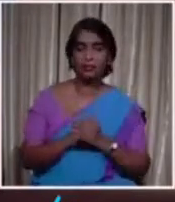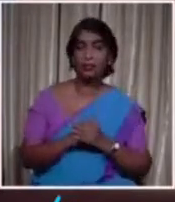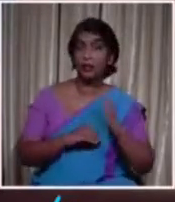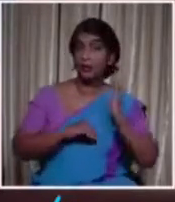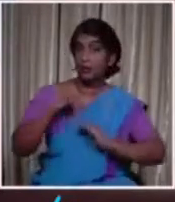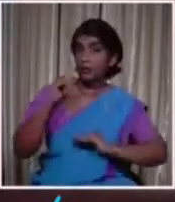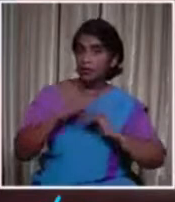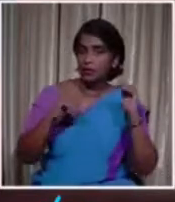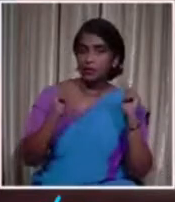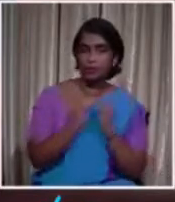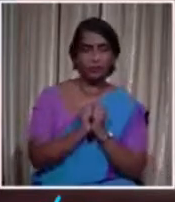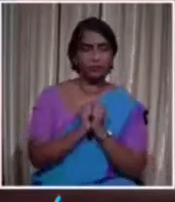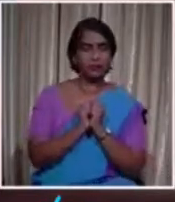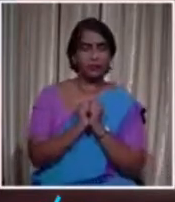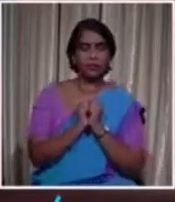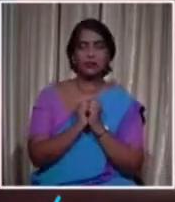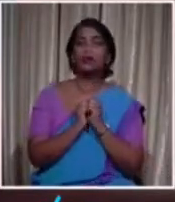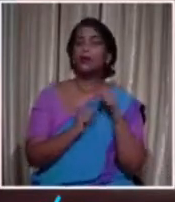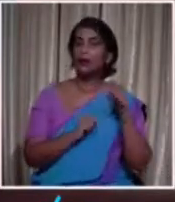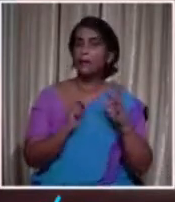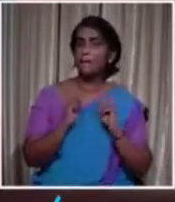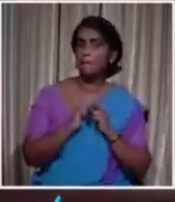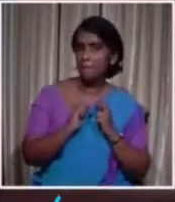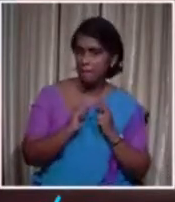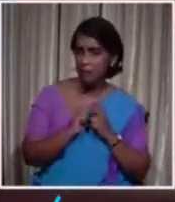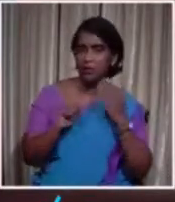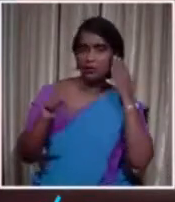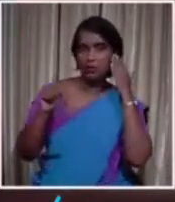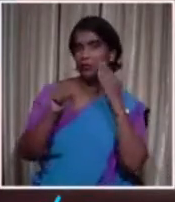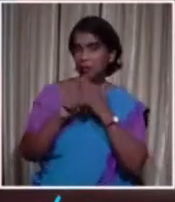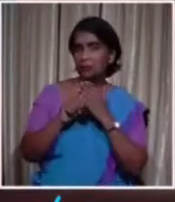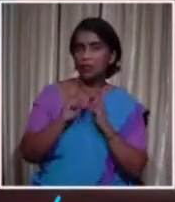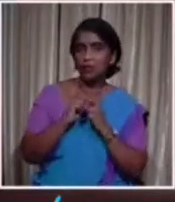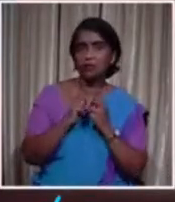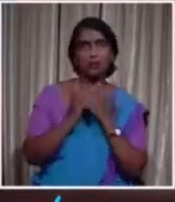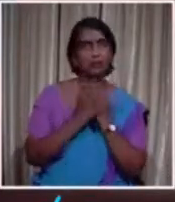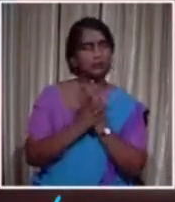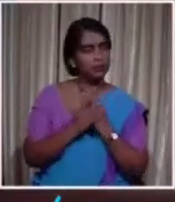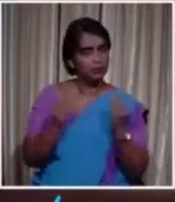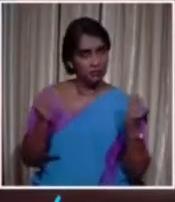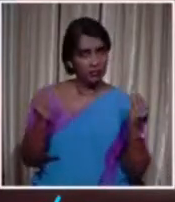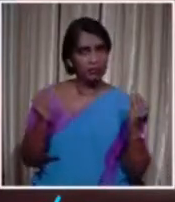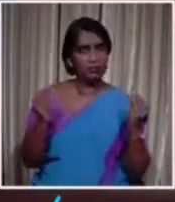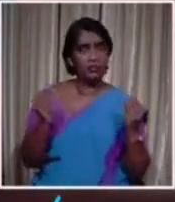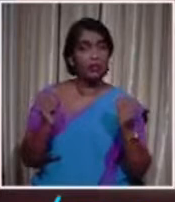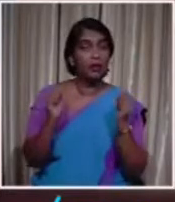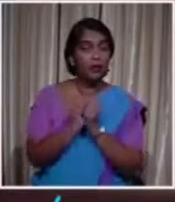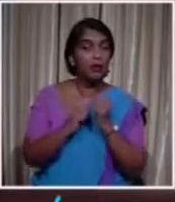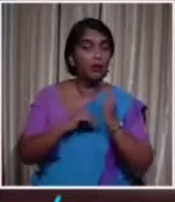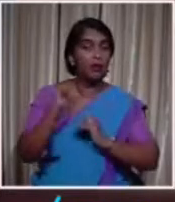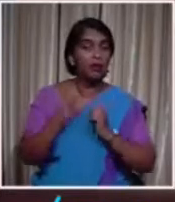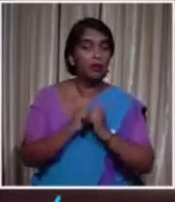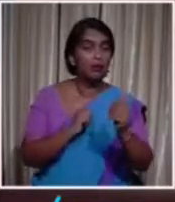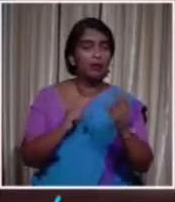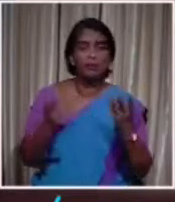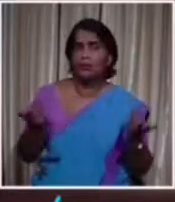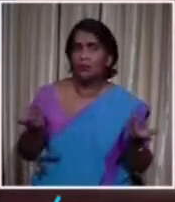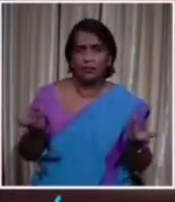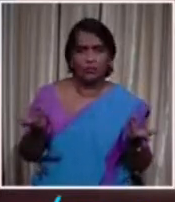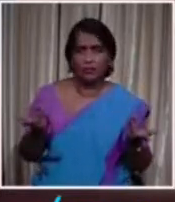क्रिया वैतुले मे अर्बुद आमंत्रण कर अर्बुद विसन गु क्रिया मार्ग